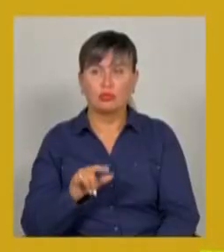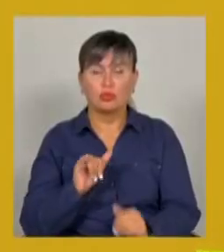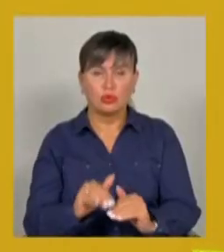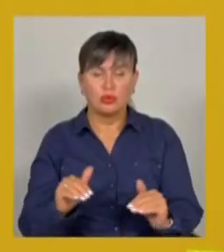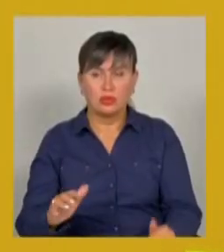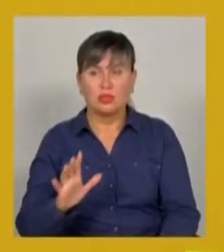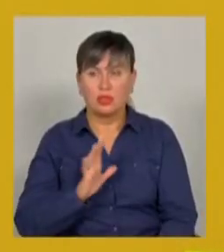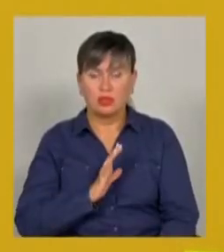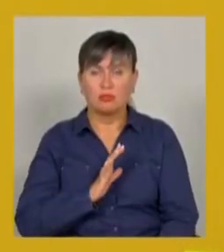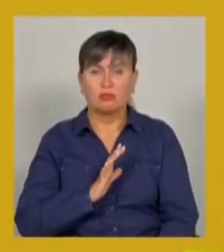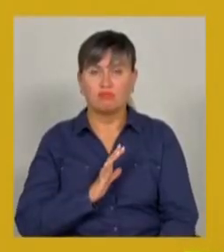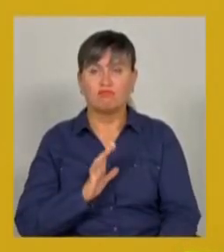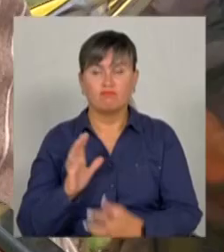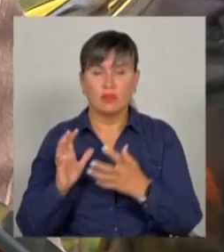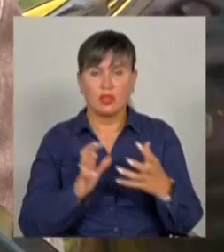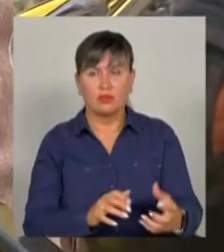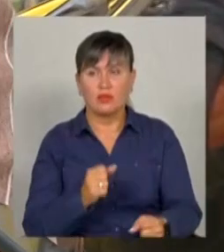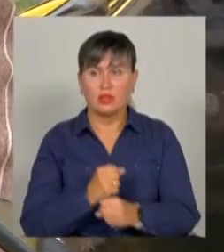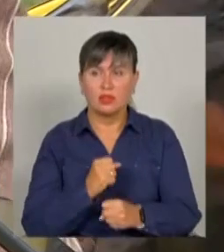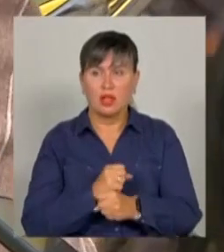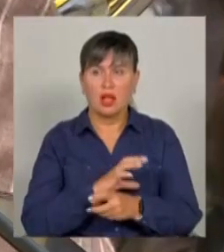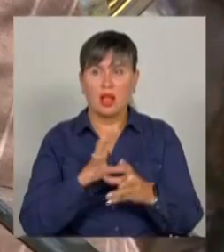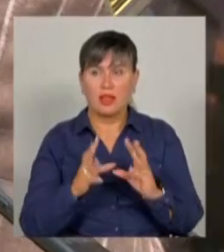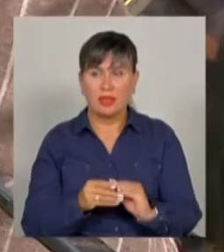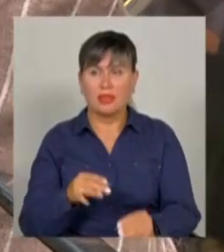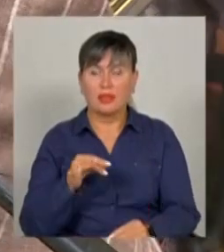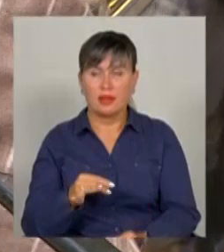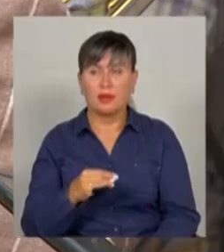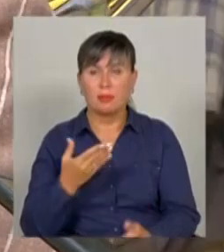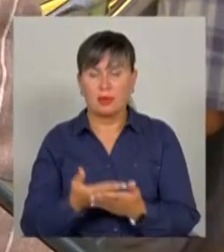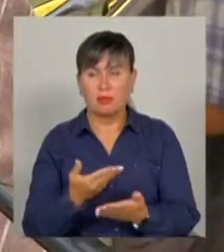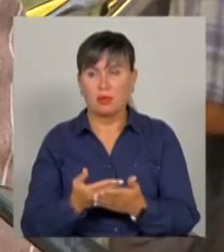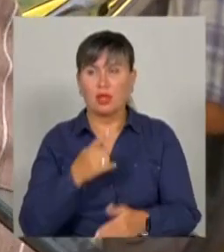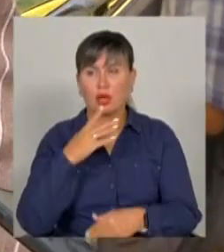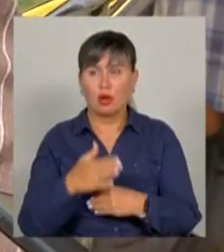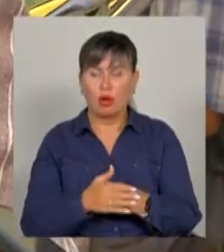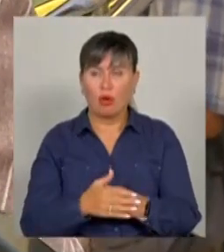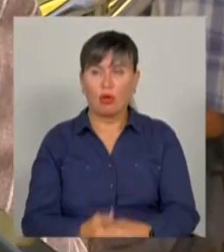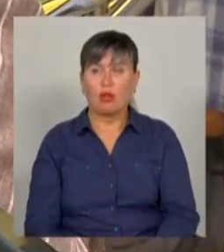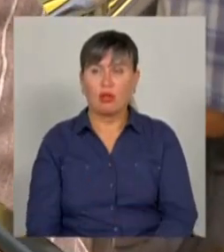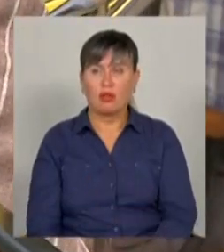был осуществлен подвоз. Делали анализ, и примерно около